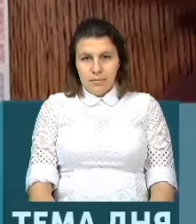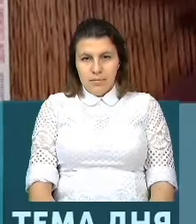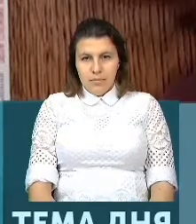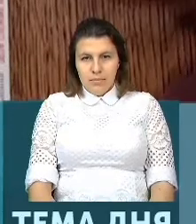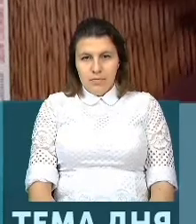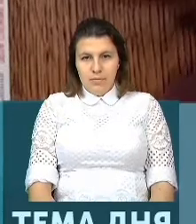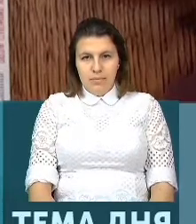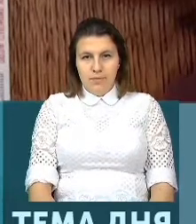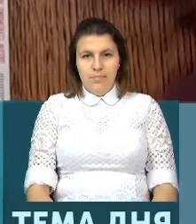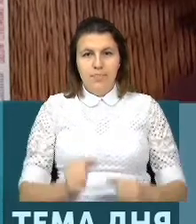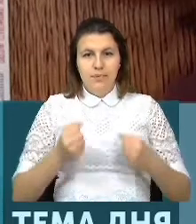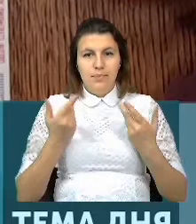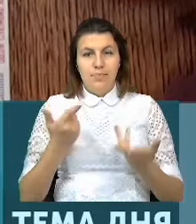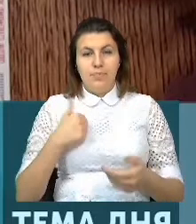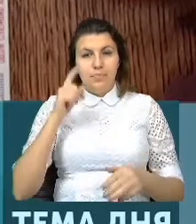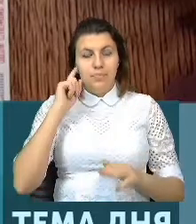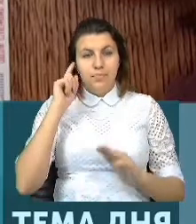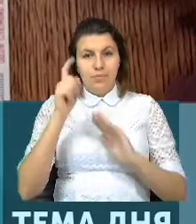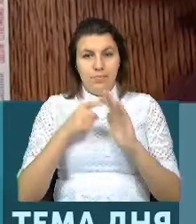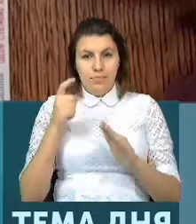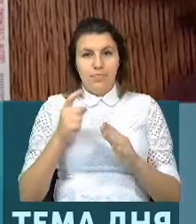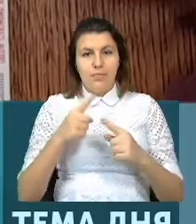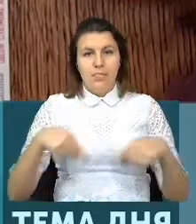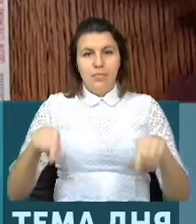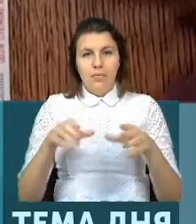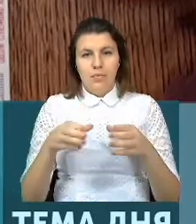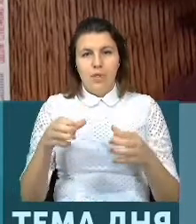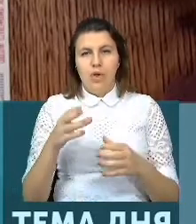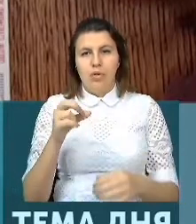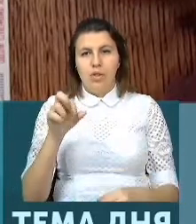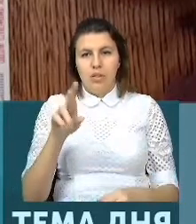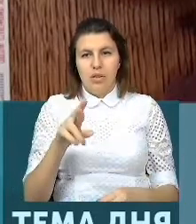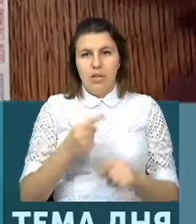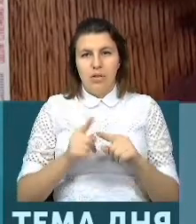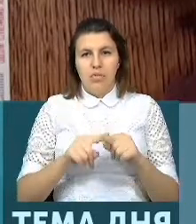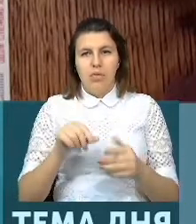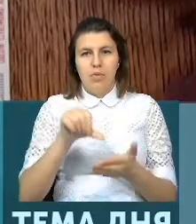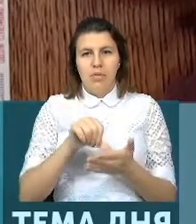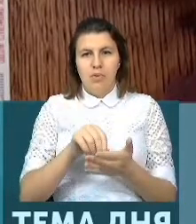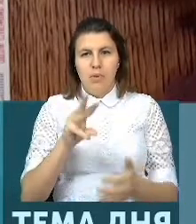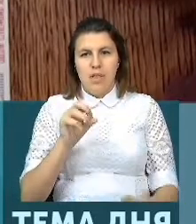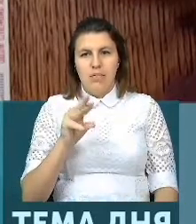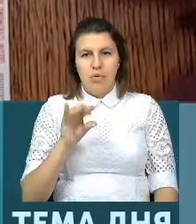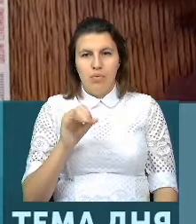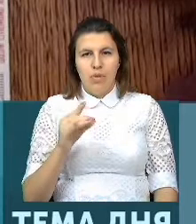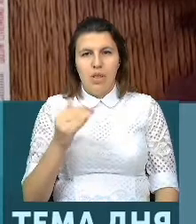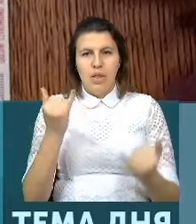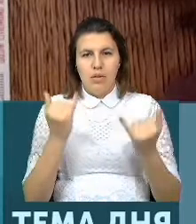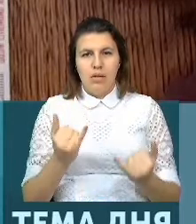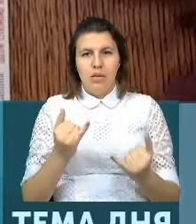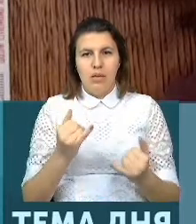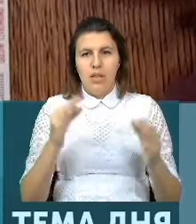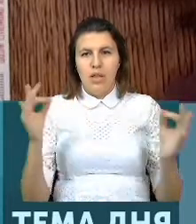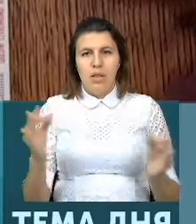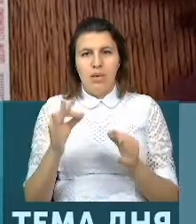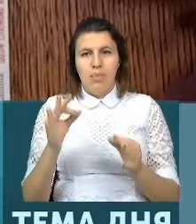Насколько мне известно, общественная организация, которую представляет Максим Тронов, в настоящий момент никаким юридическим образом не обозначено